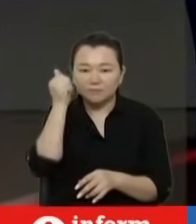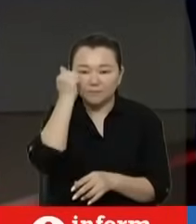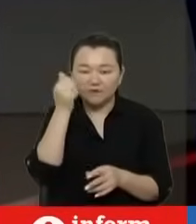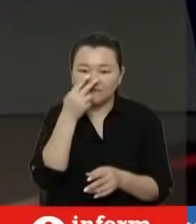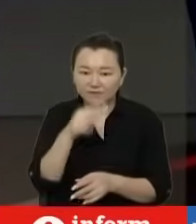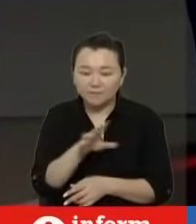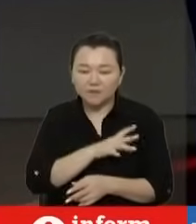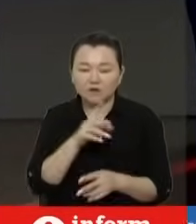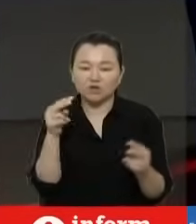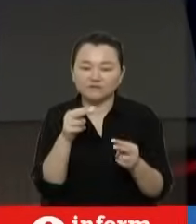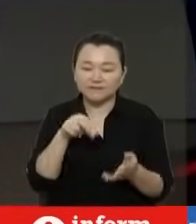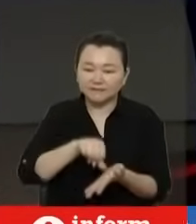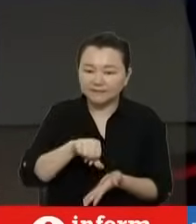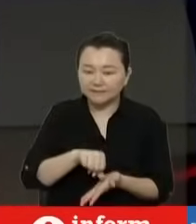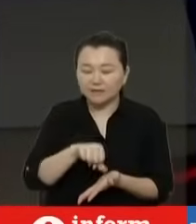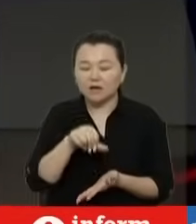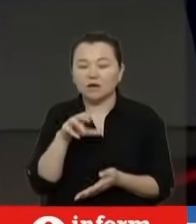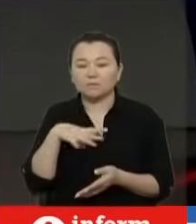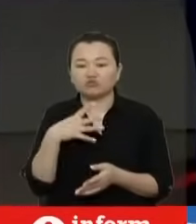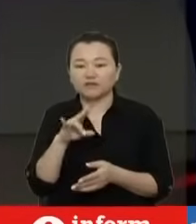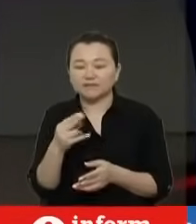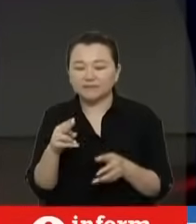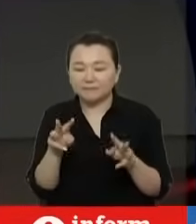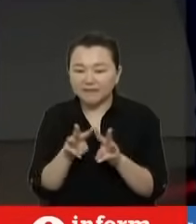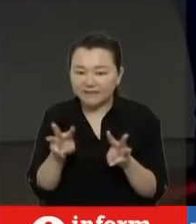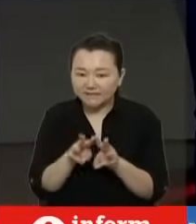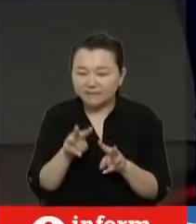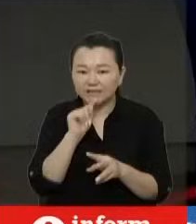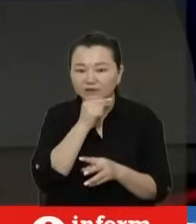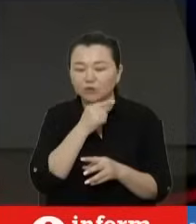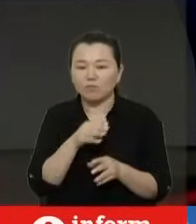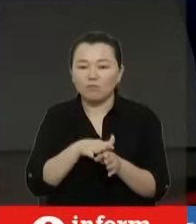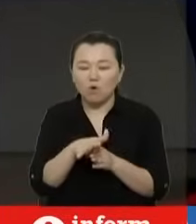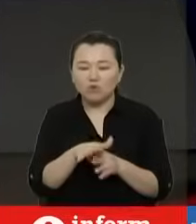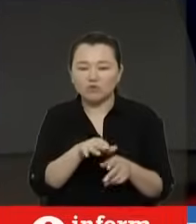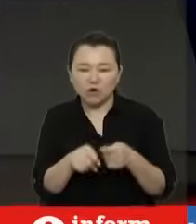свидетеля. Она сообщила, что экс-министр нацэкономики имел полный контроль